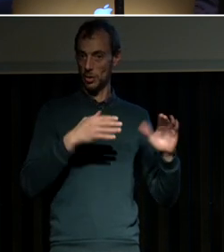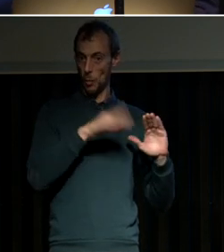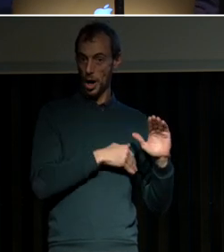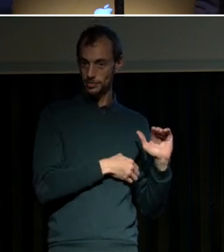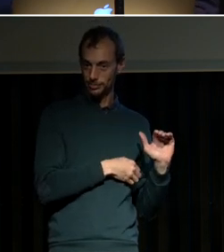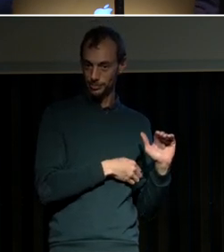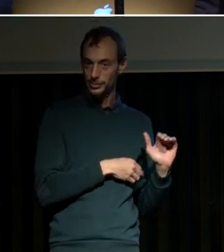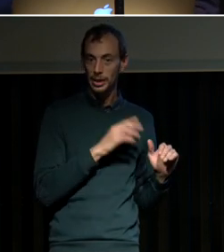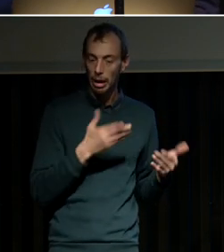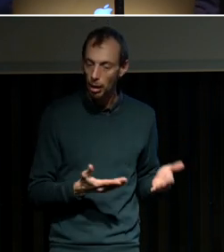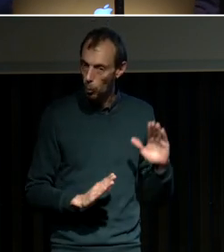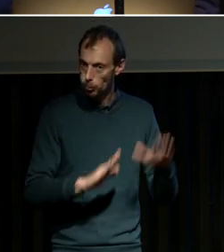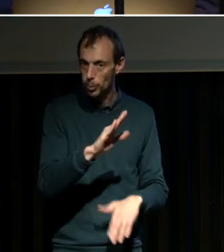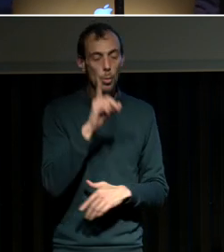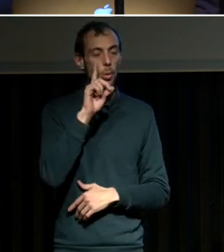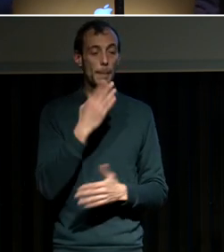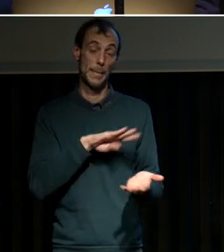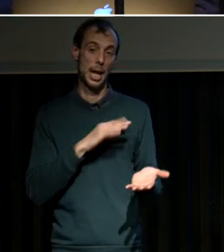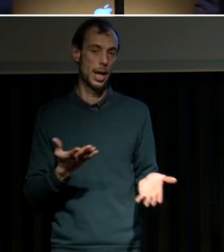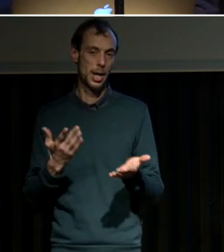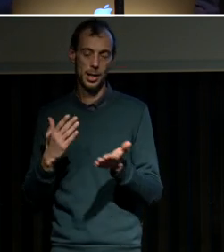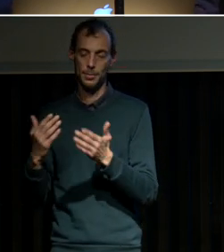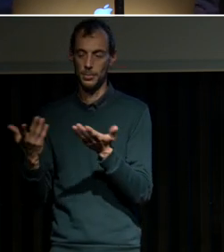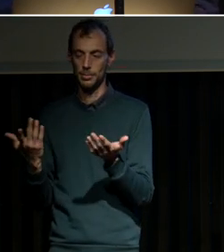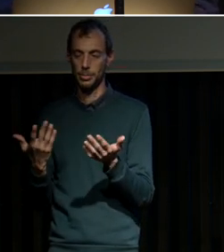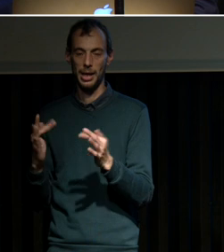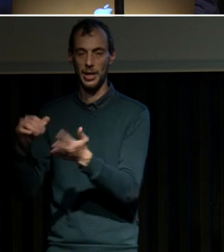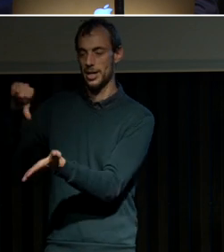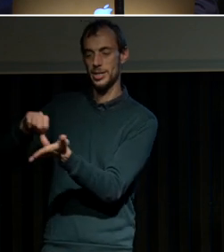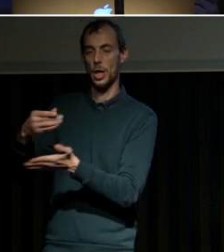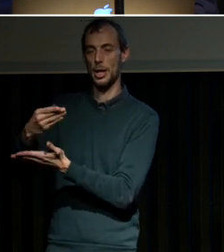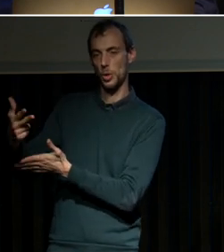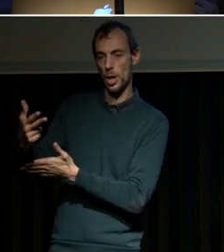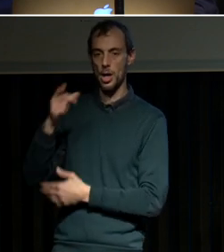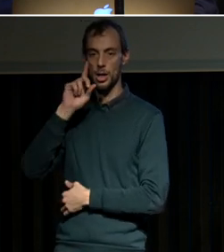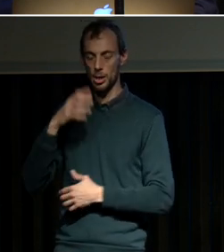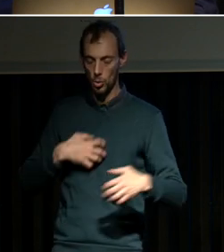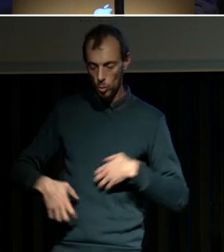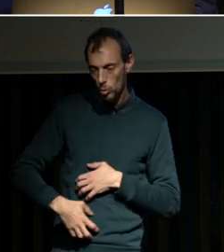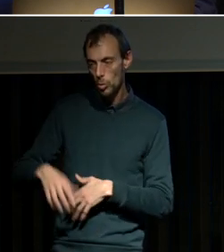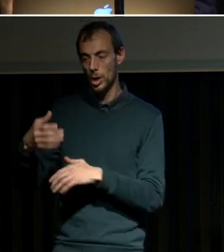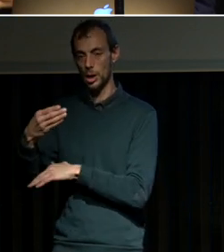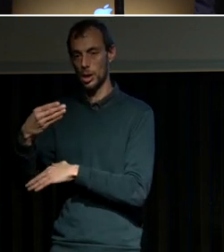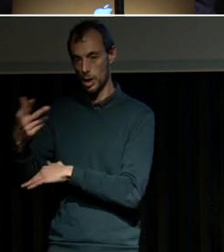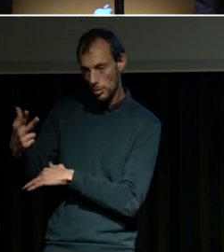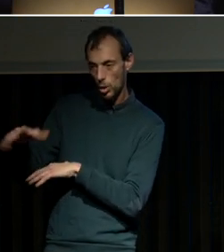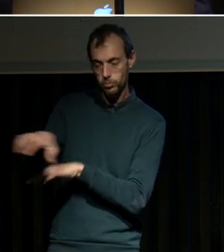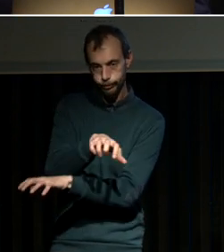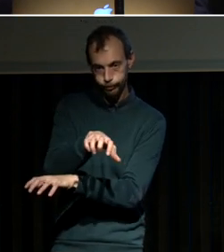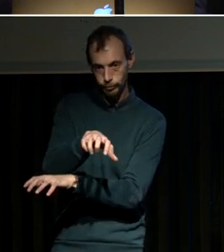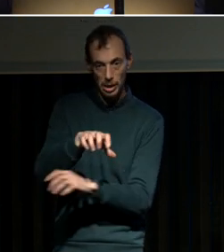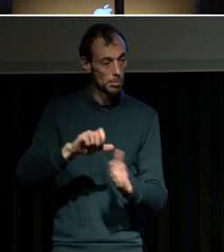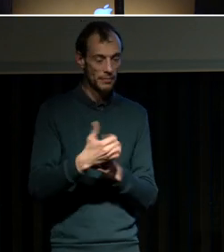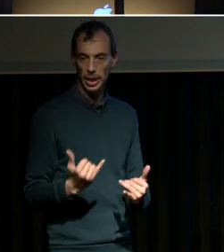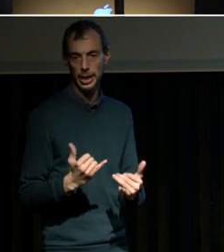Parce que ça, c'est l'effet du programme M3. Les organes prélevés en M3 sont greffés tous à Bordeaux, parce qu'il faut qu'ils soient